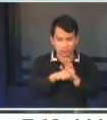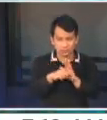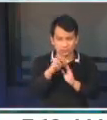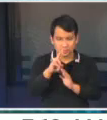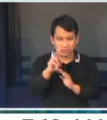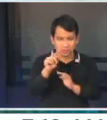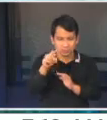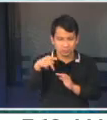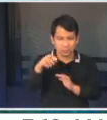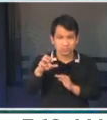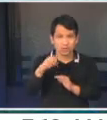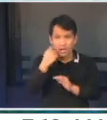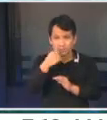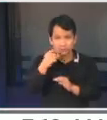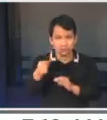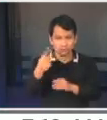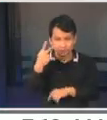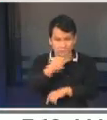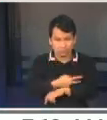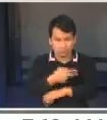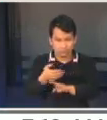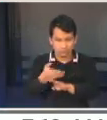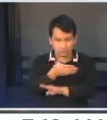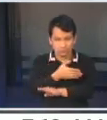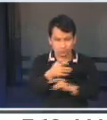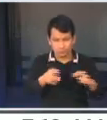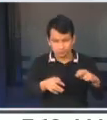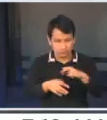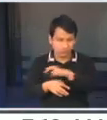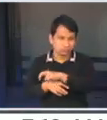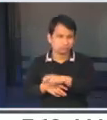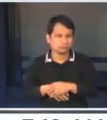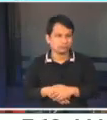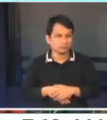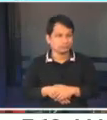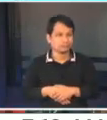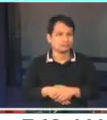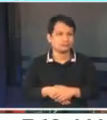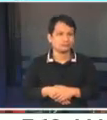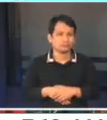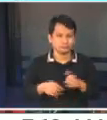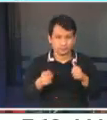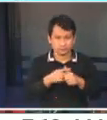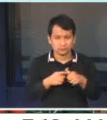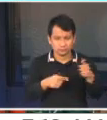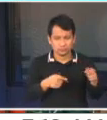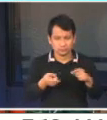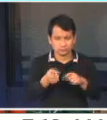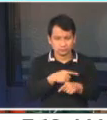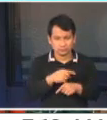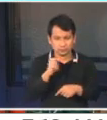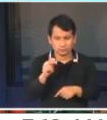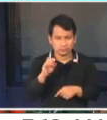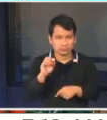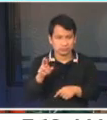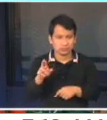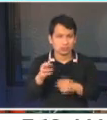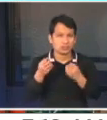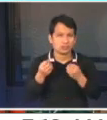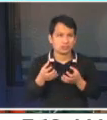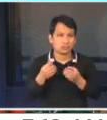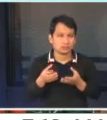result 2 araw bago ang biyahe. Nangunguna po naman ang mga taga Metro Manila sa dami